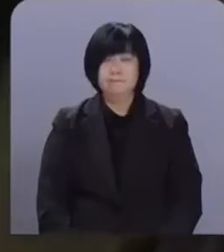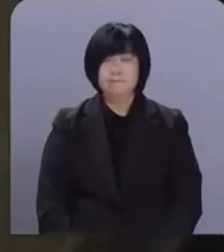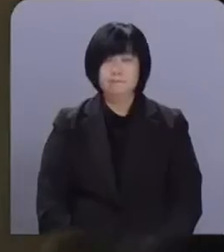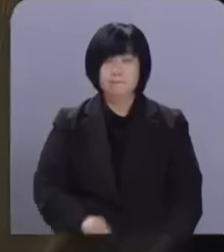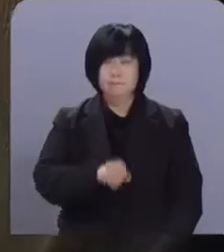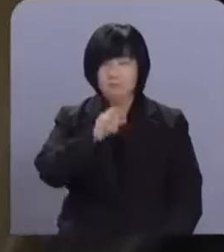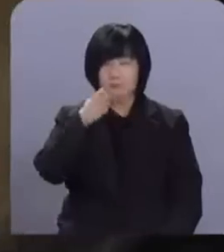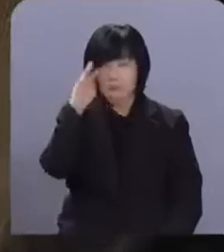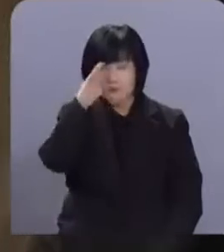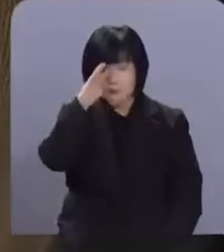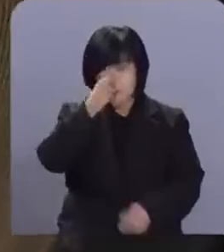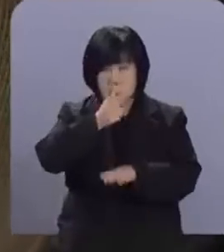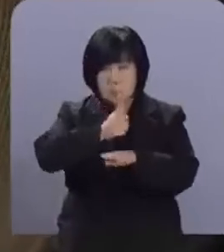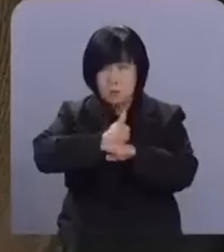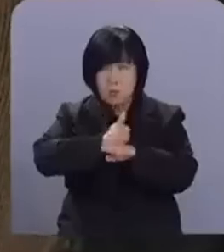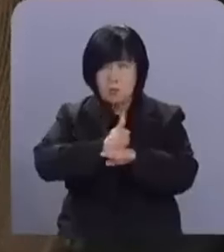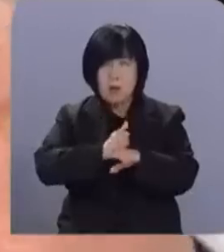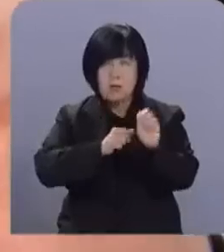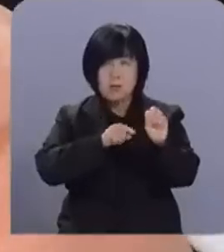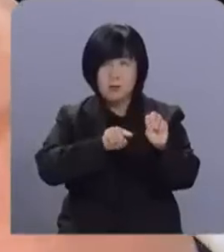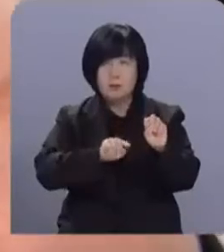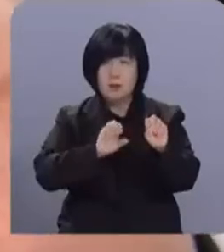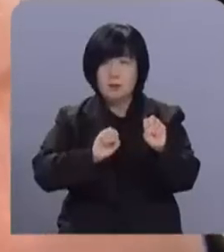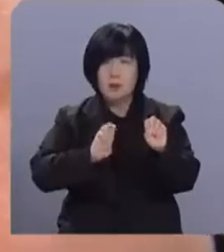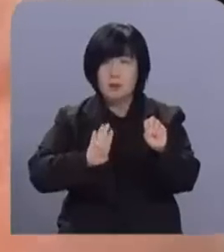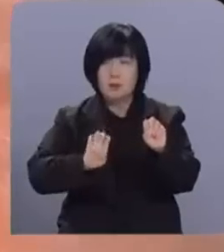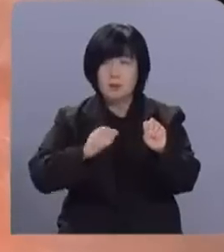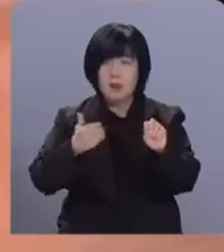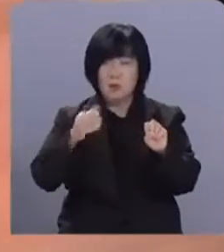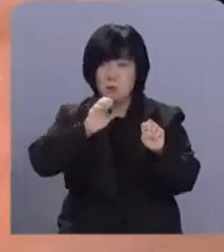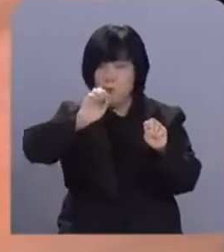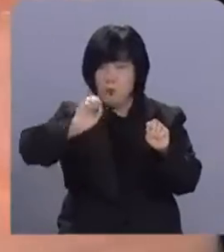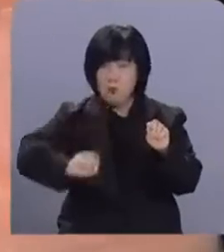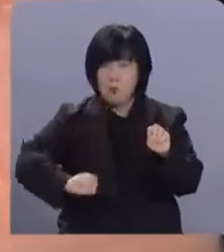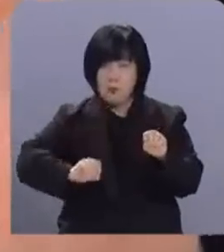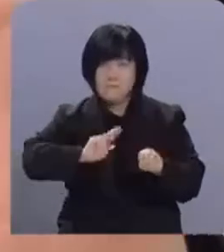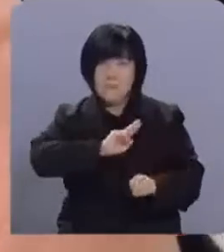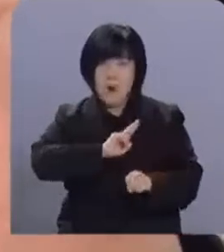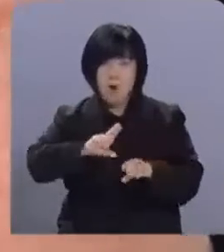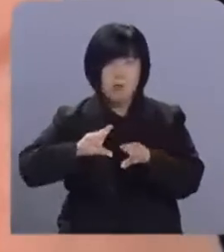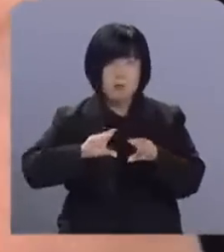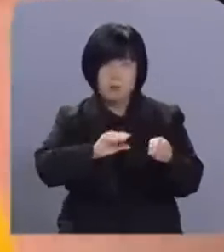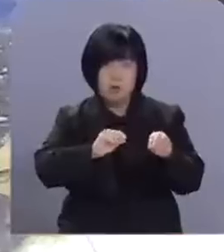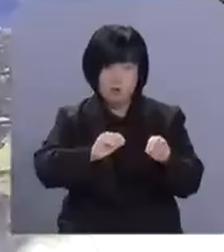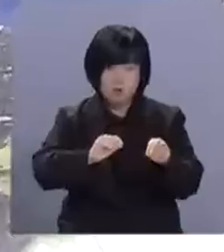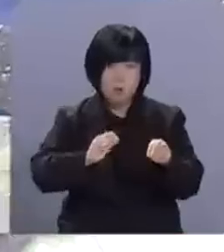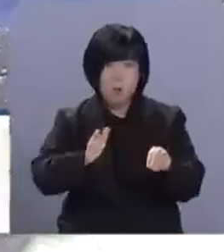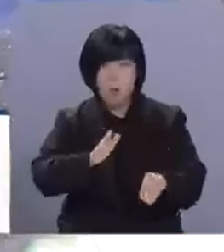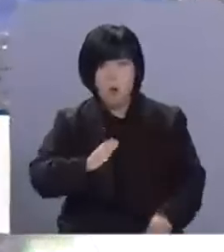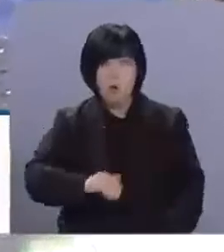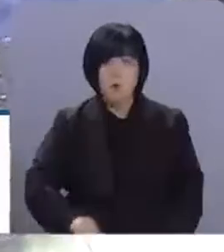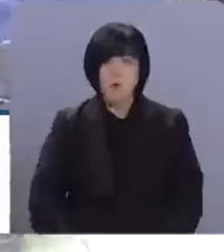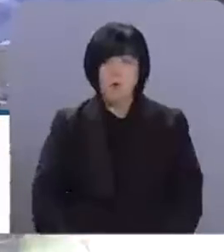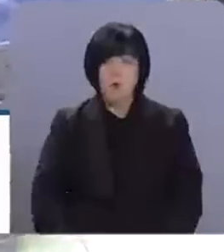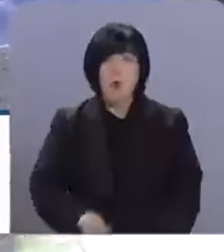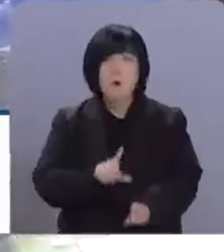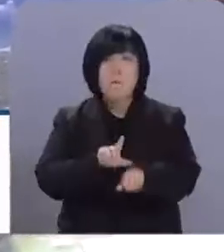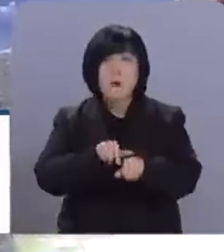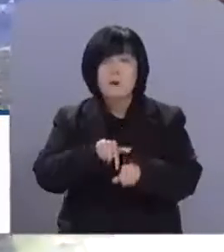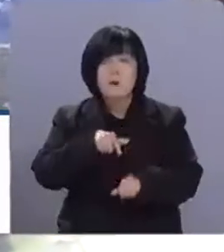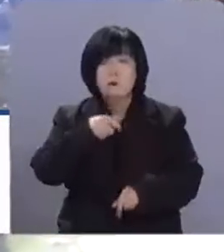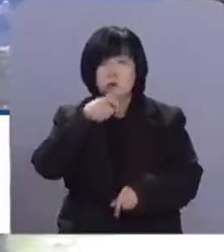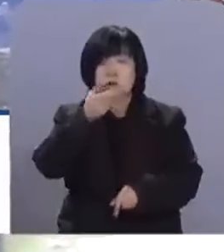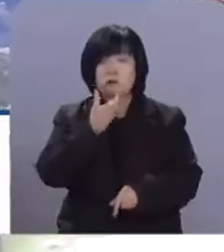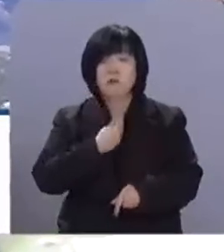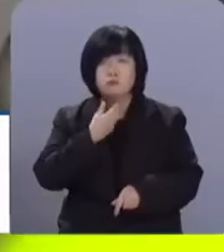측정 결과 혈중 알코올 농도 0.049%로 면허 정지 수준이었습니다. 몇 시쯤에 드셨어요?